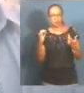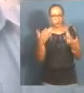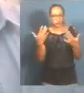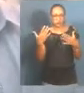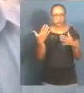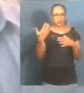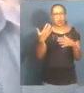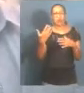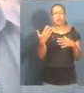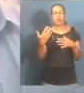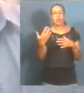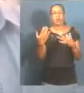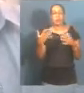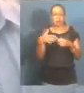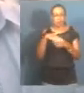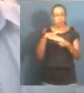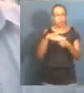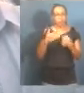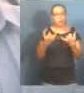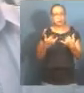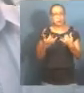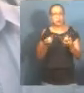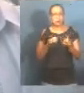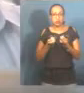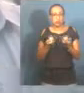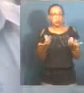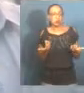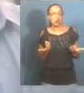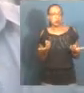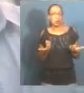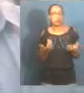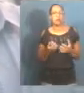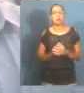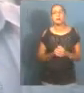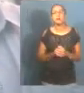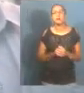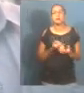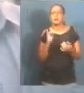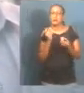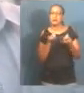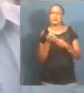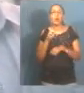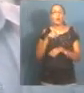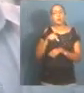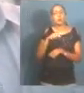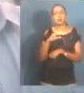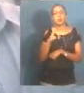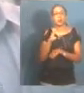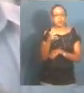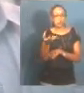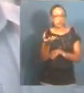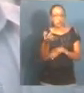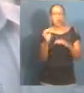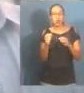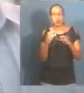compétence entière des élus martiniquais. Actuellement, ça relève de la compétence des EPCI. L'histoire a fait que la CTM